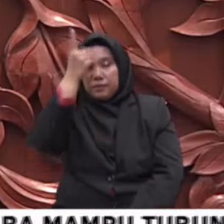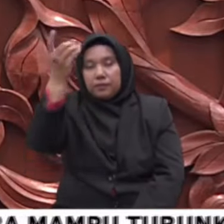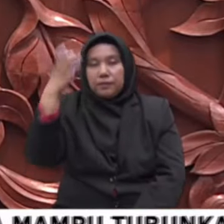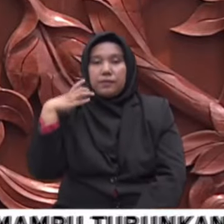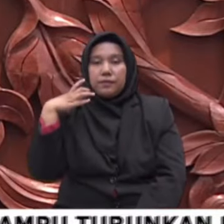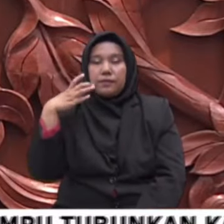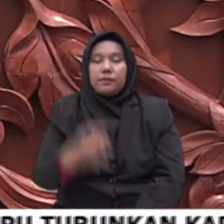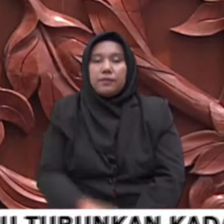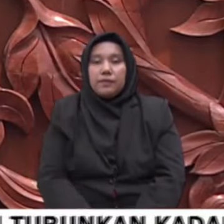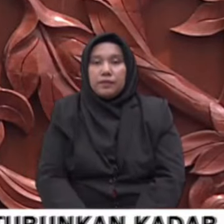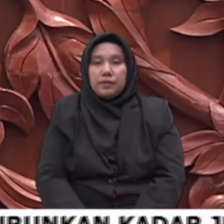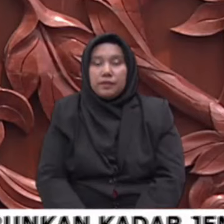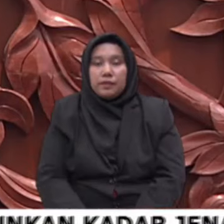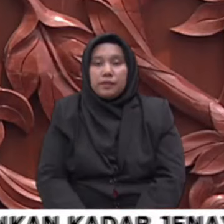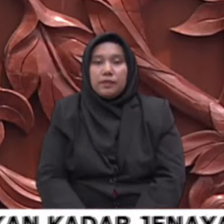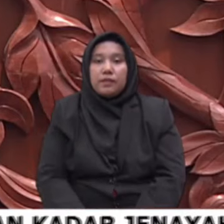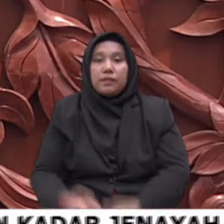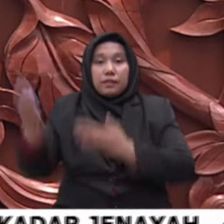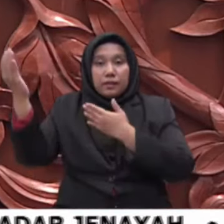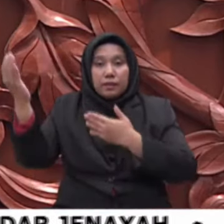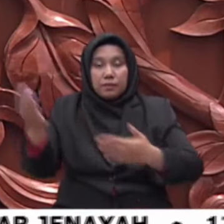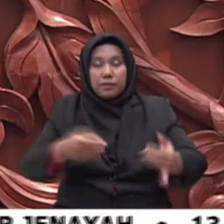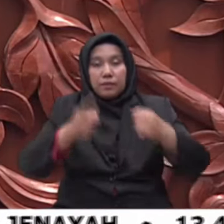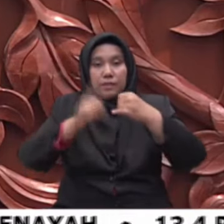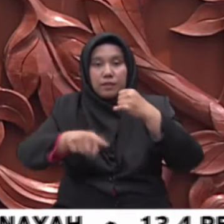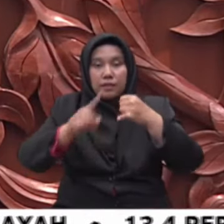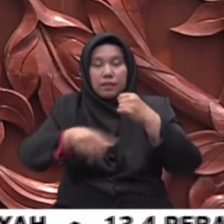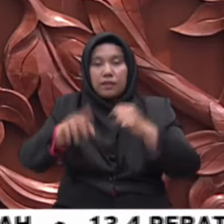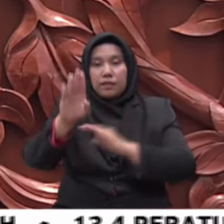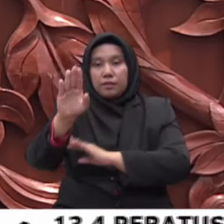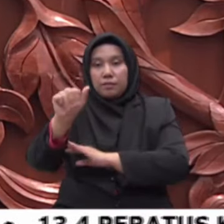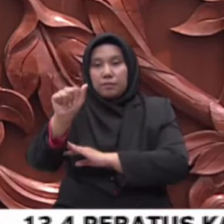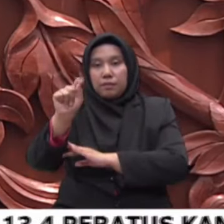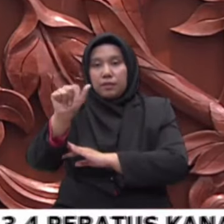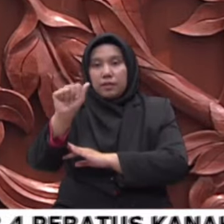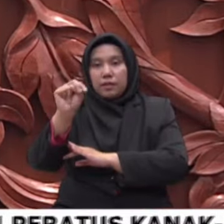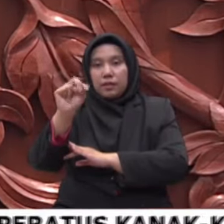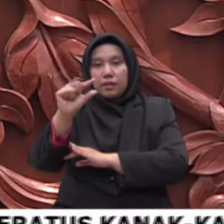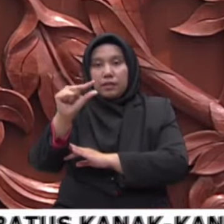sekarang saya jemput pembahas terakhir, Batang Lupar.